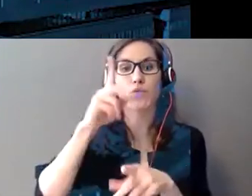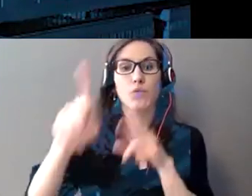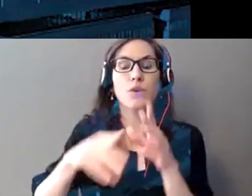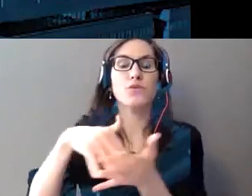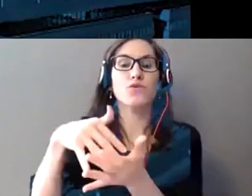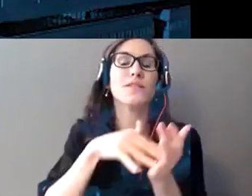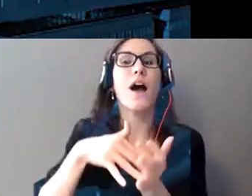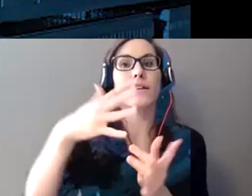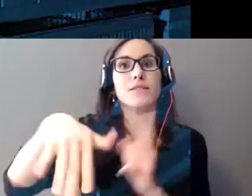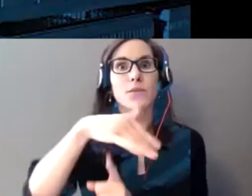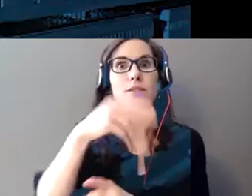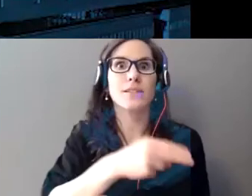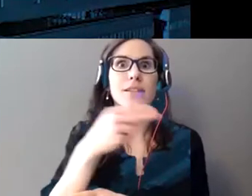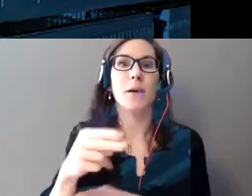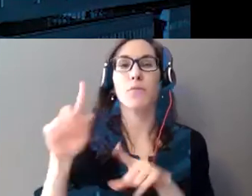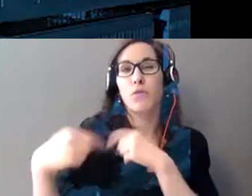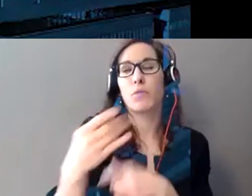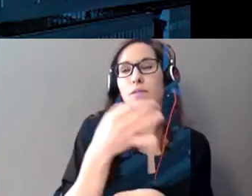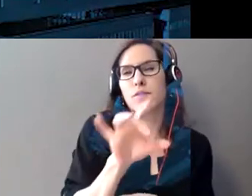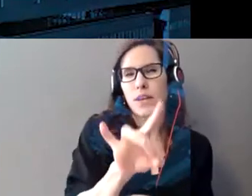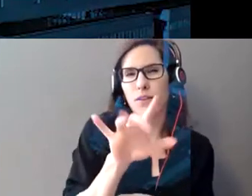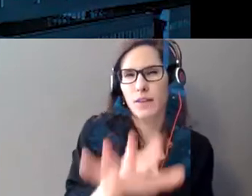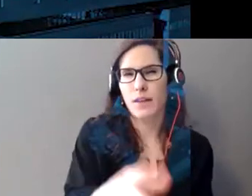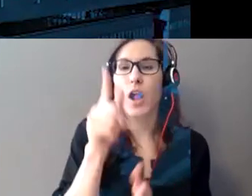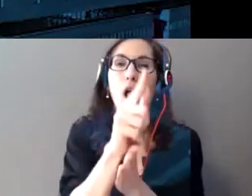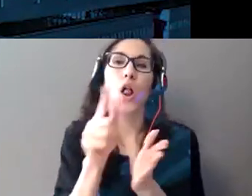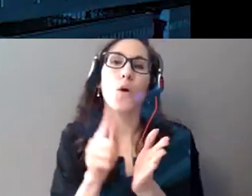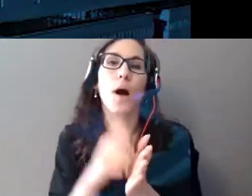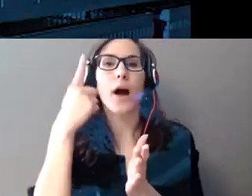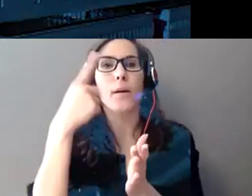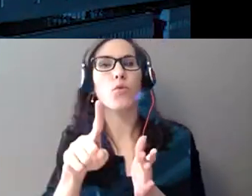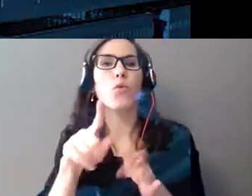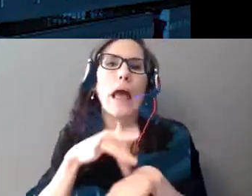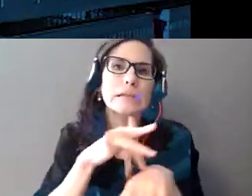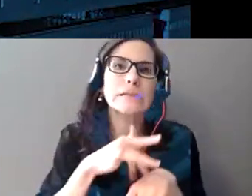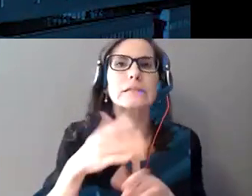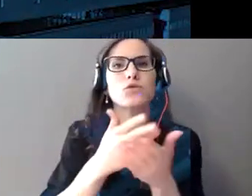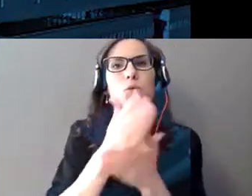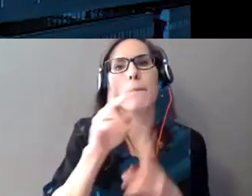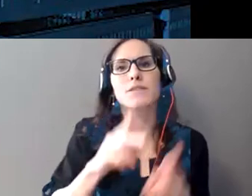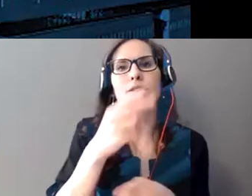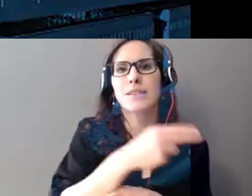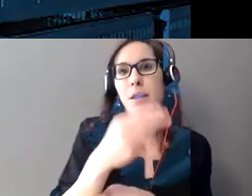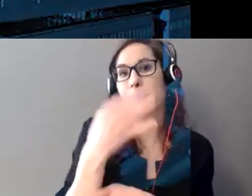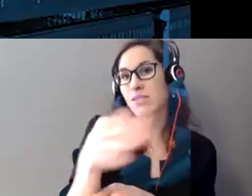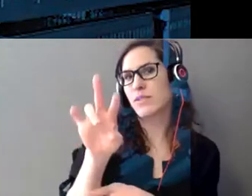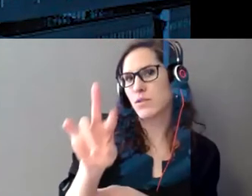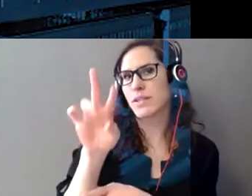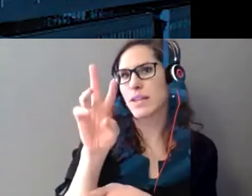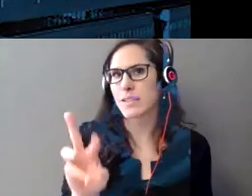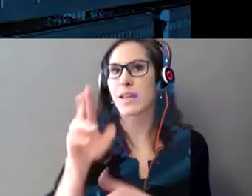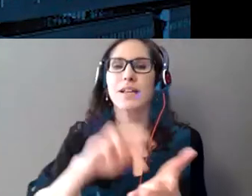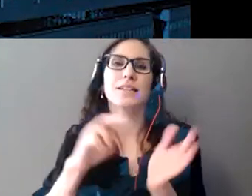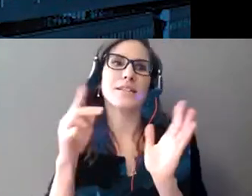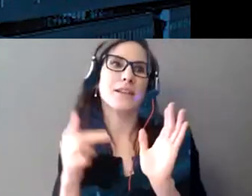la loi sur l'exercice du droit des personnes handicapées 1976 donc on ne peut pas dire que les universités au Québec ont tardé à mettre en place des aménagements